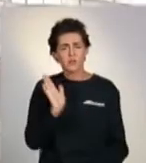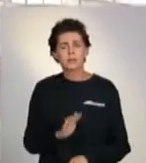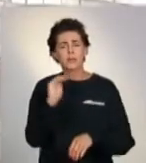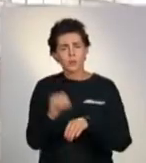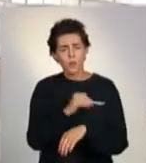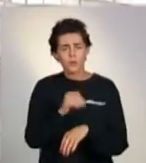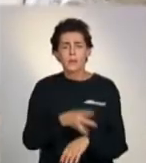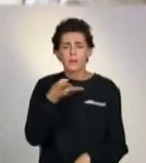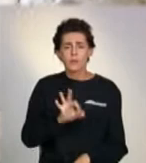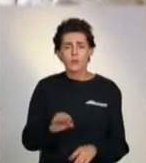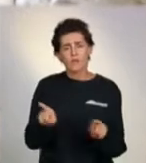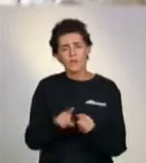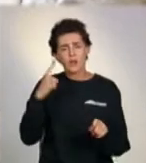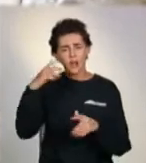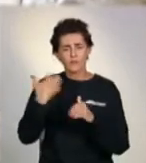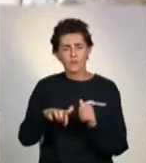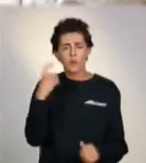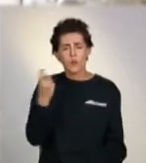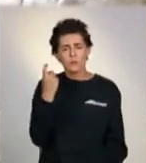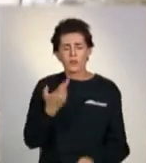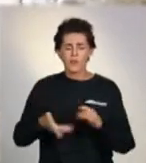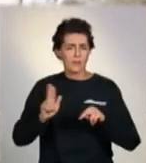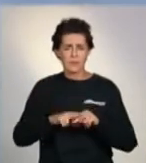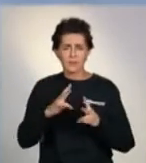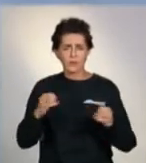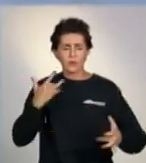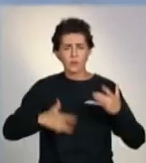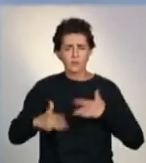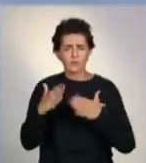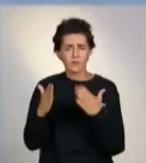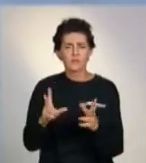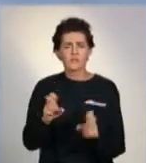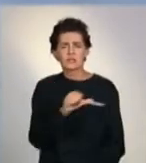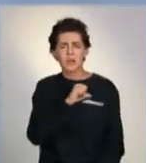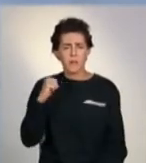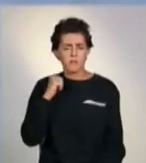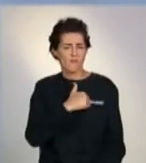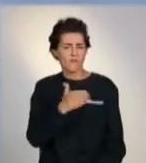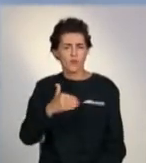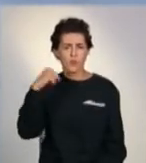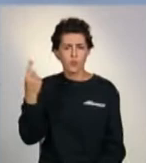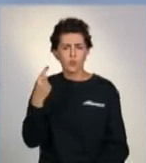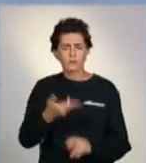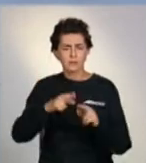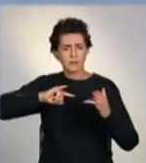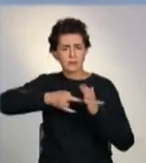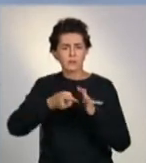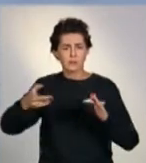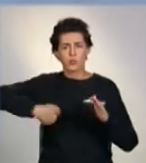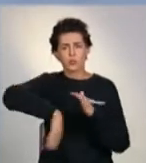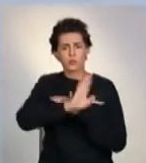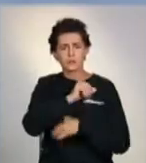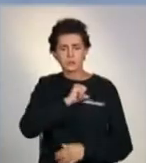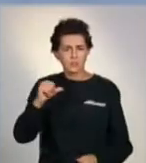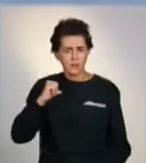однак недбалість господарки це не виправдовує. Він самовольно гуляє. Він туди в дірку виходить тут і ходить